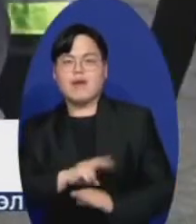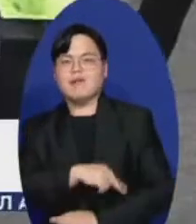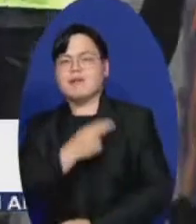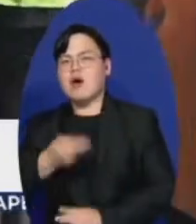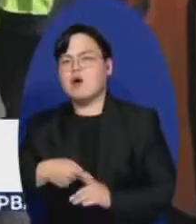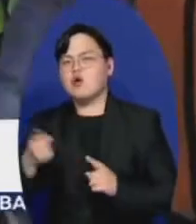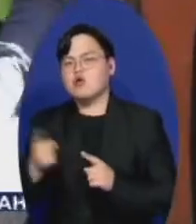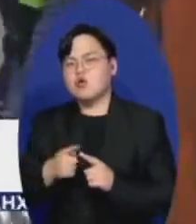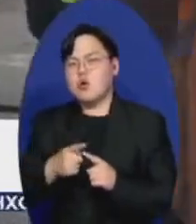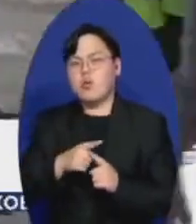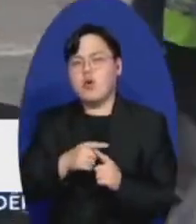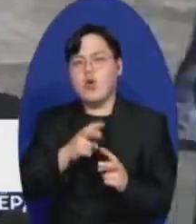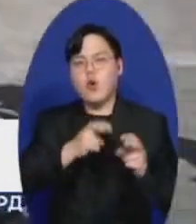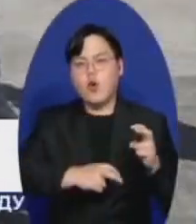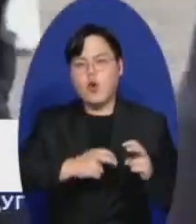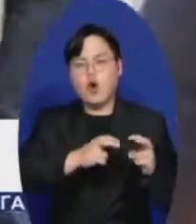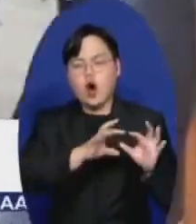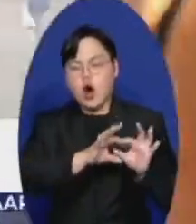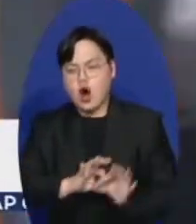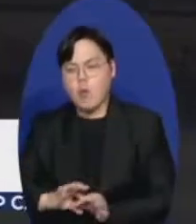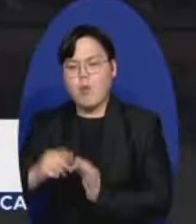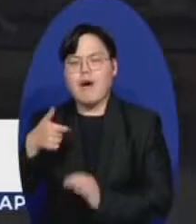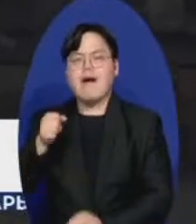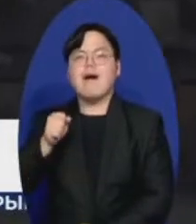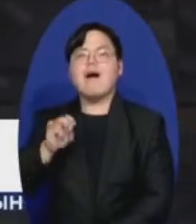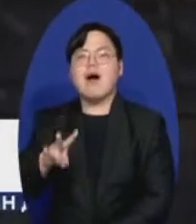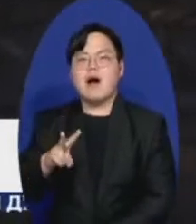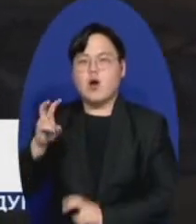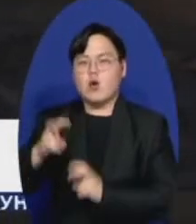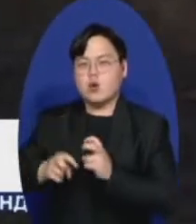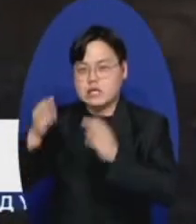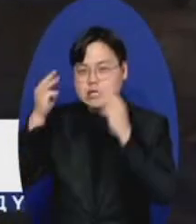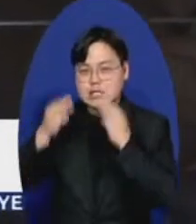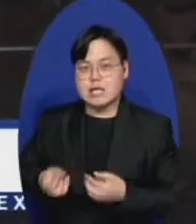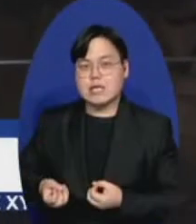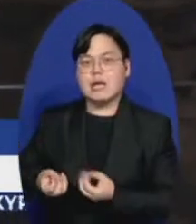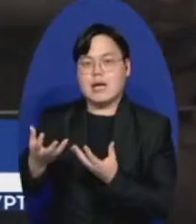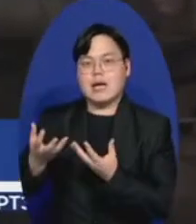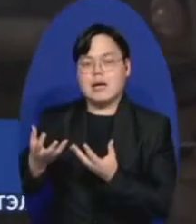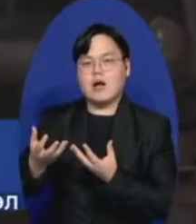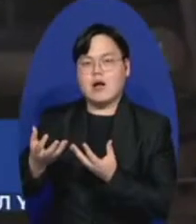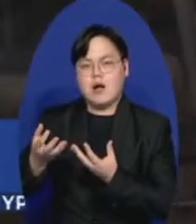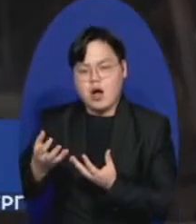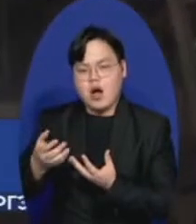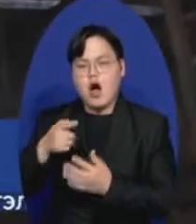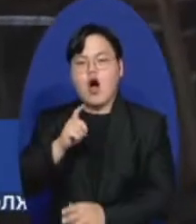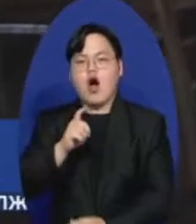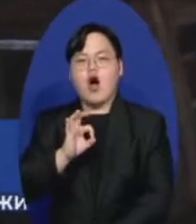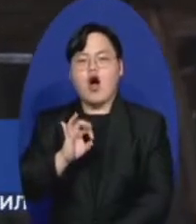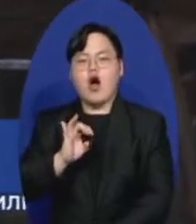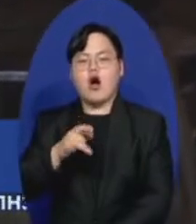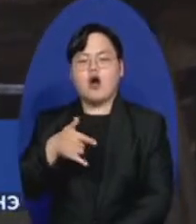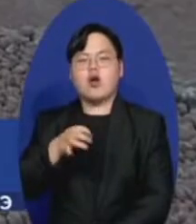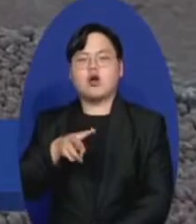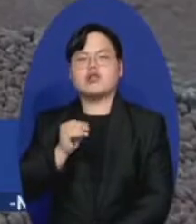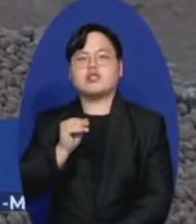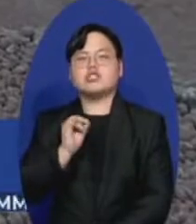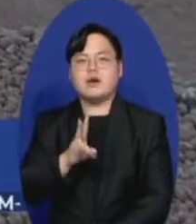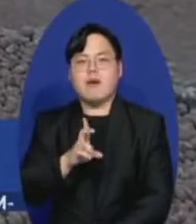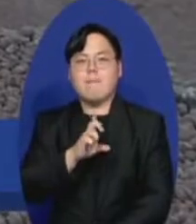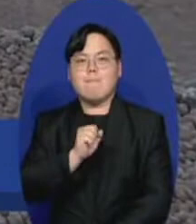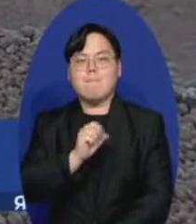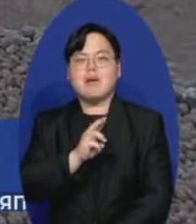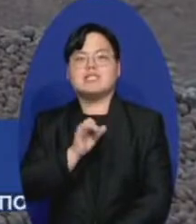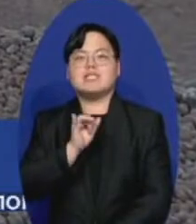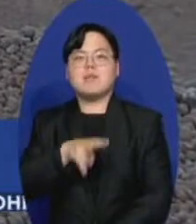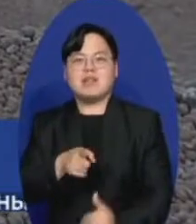Дархны төмөрлөгийн үйлдвэрийг төшөглөн ган үйлдвэрлэх шийдвэр гарсны дараа гангийн үйлдвэрийн түүхийд бол хоргалжин баяжмлыг орон